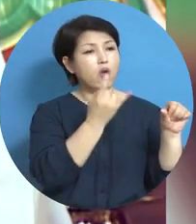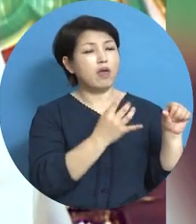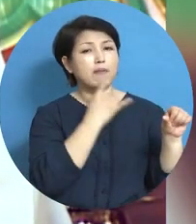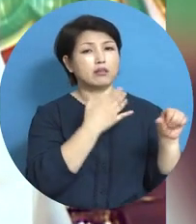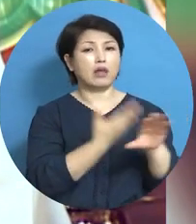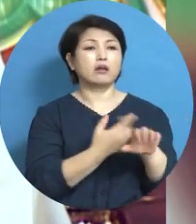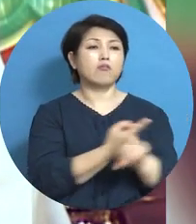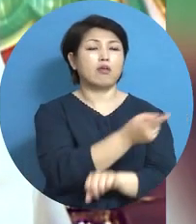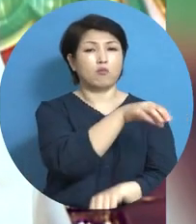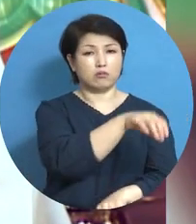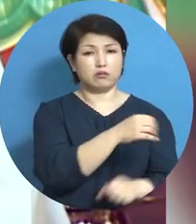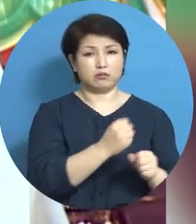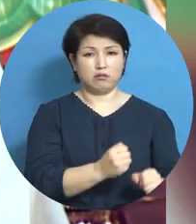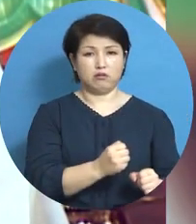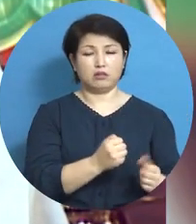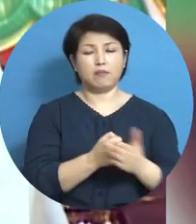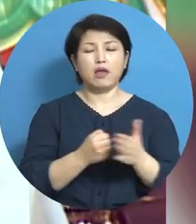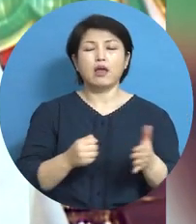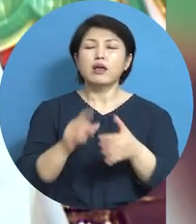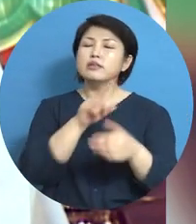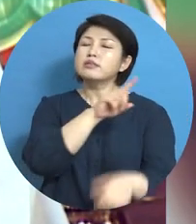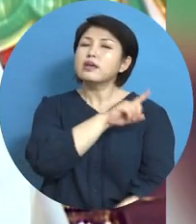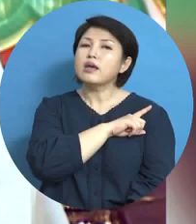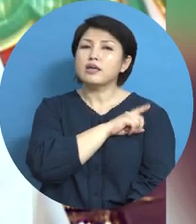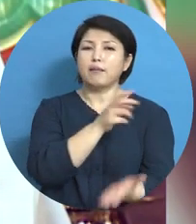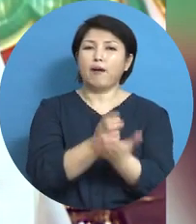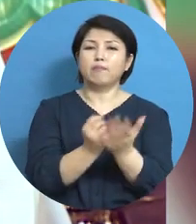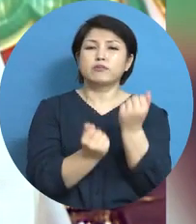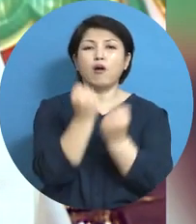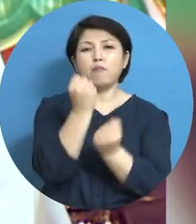제일 법문을 사는 장소가 많이 나오는 데가 되다